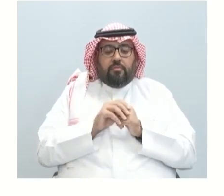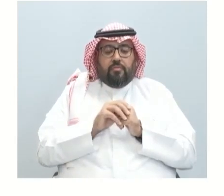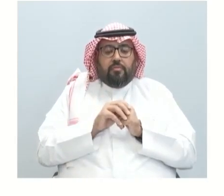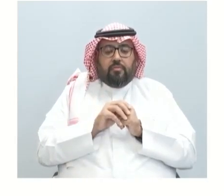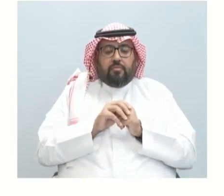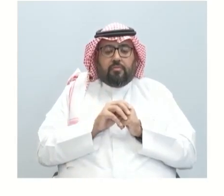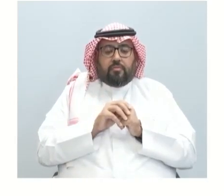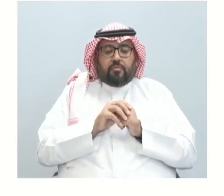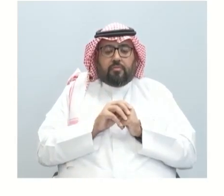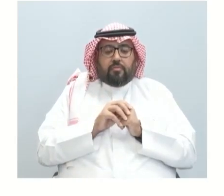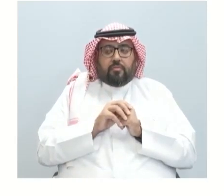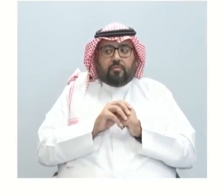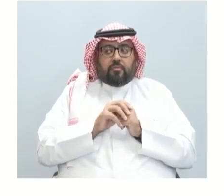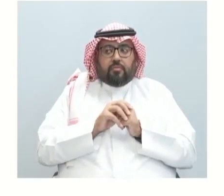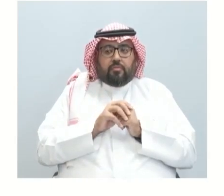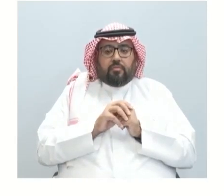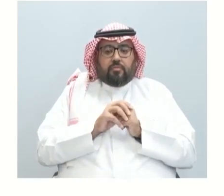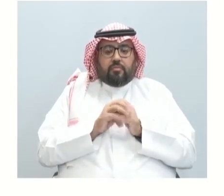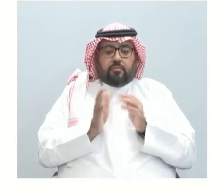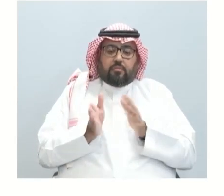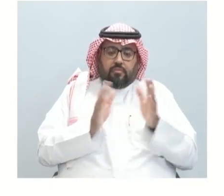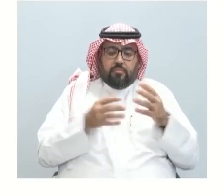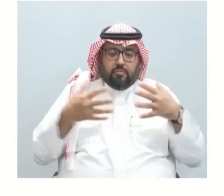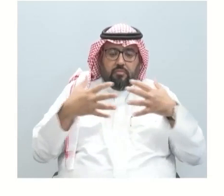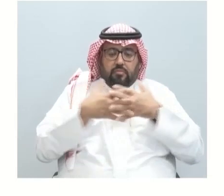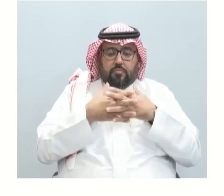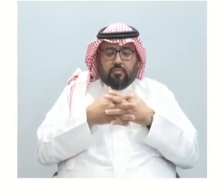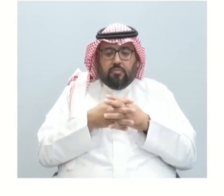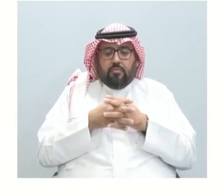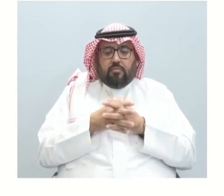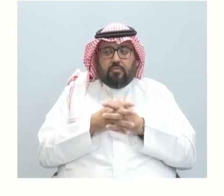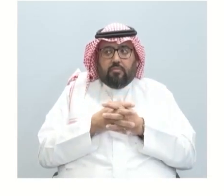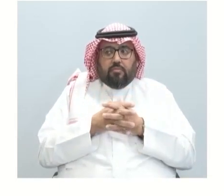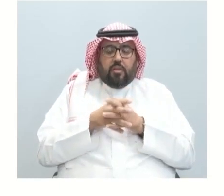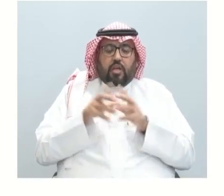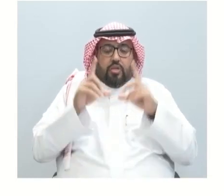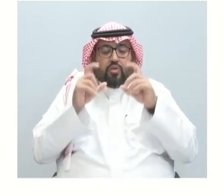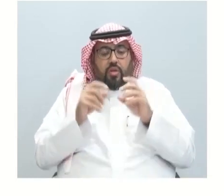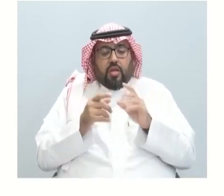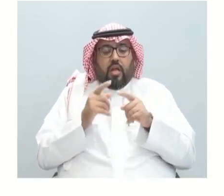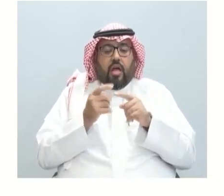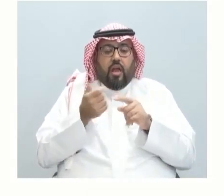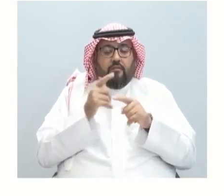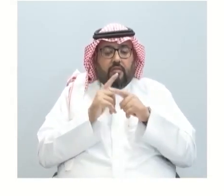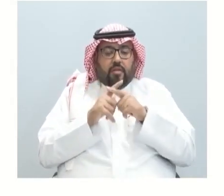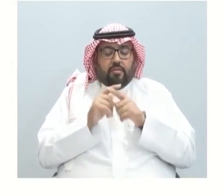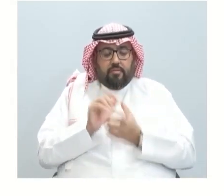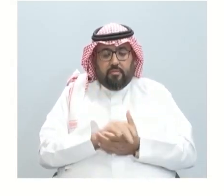المتضاعف فيرتبط كروماتين الخليه بعضه مع بعض ويتكثف الى كروموسومات في صوره حرف